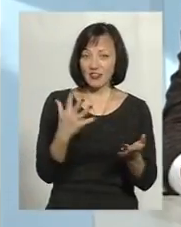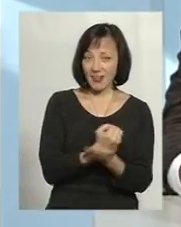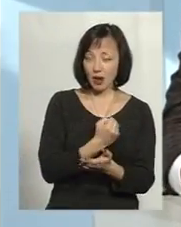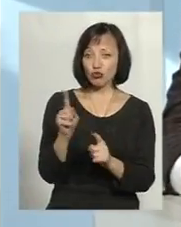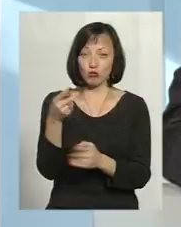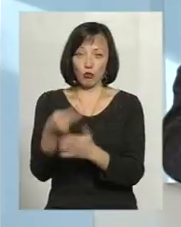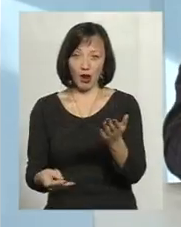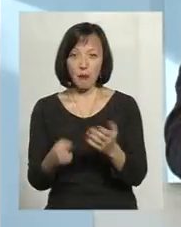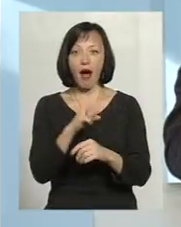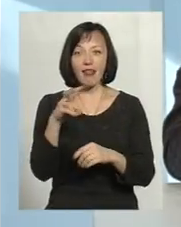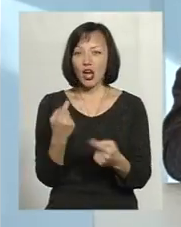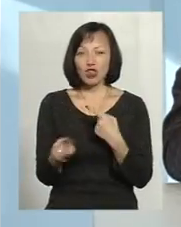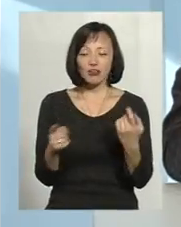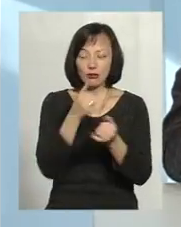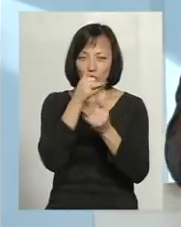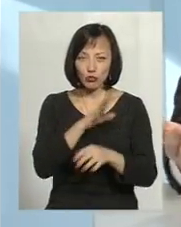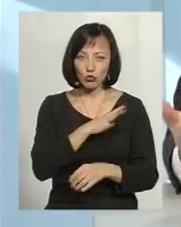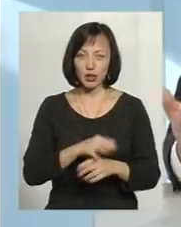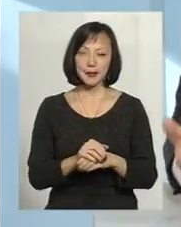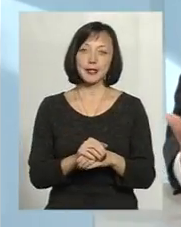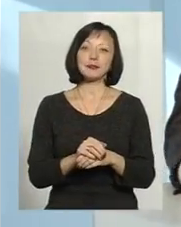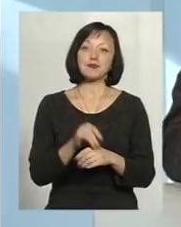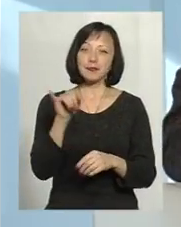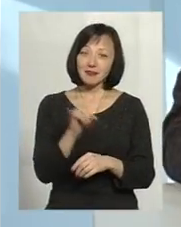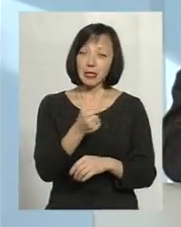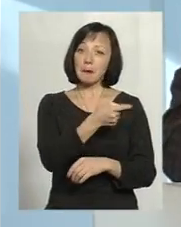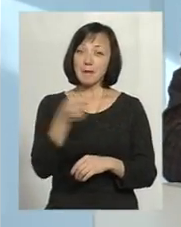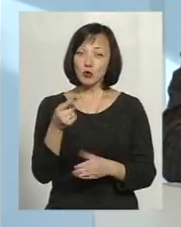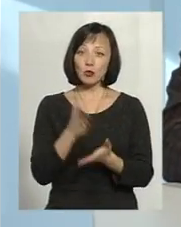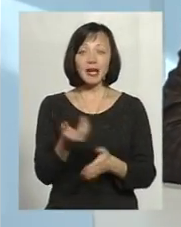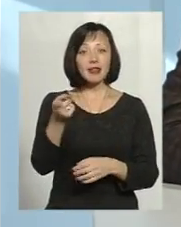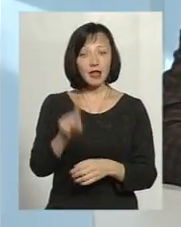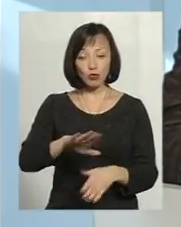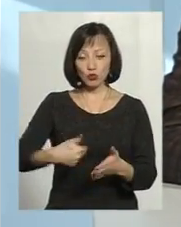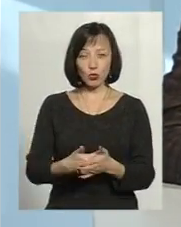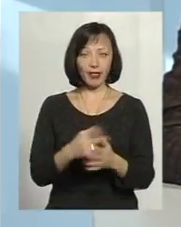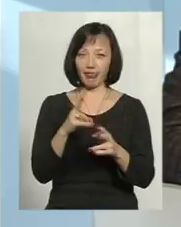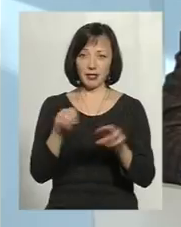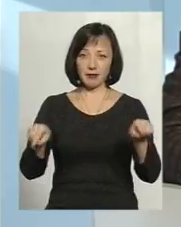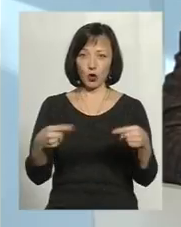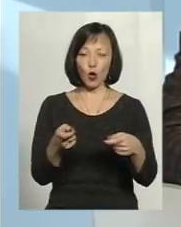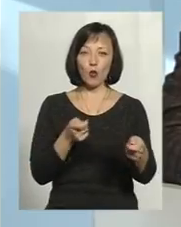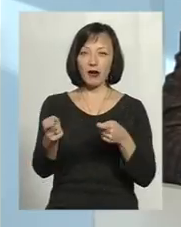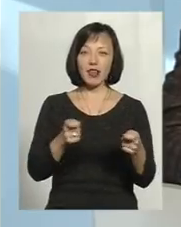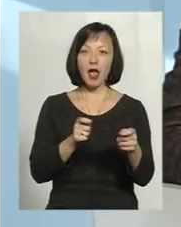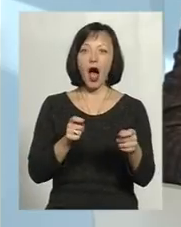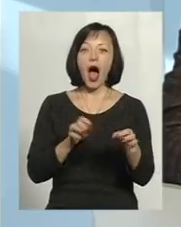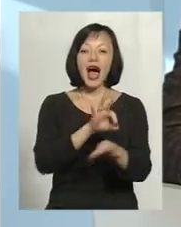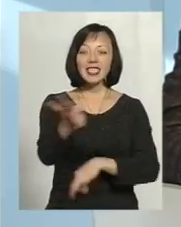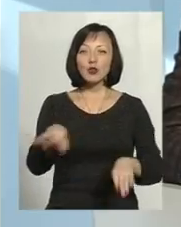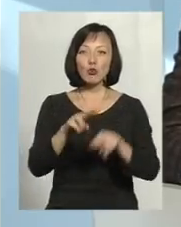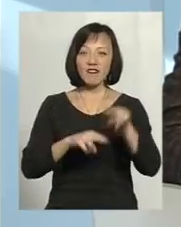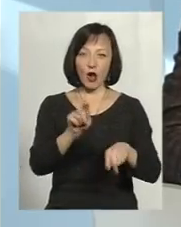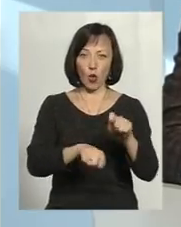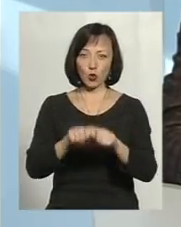виграємо, щось програємо, але інакше не може бути. Ну і мінусом насправді є те, що ми до цього часу не створили управління архітектурно-будівельного контролю.